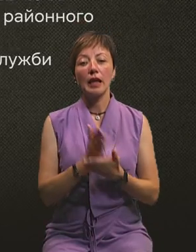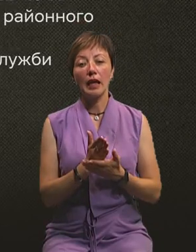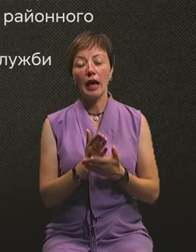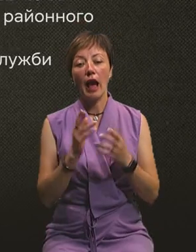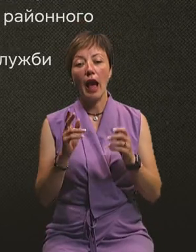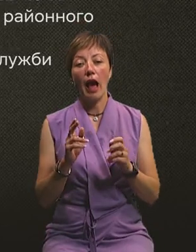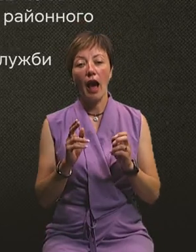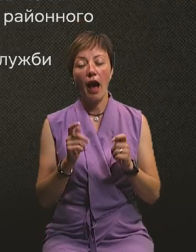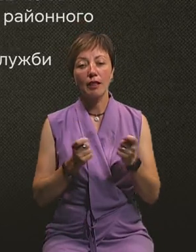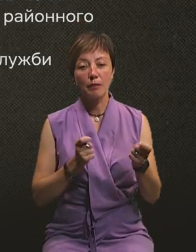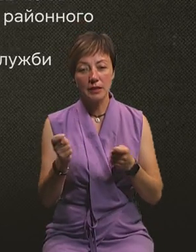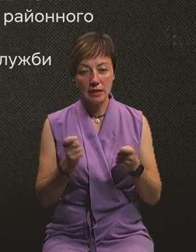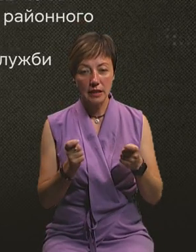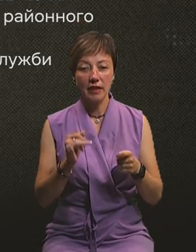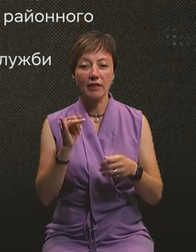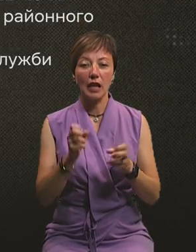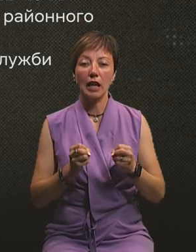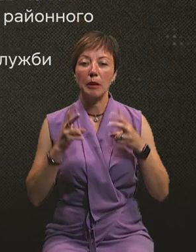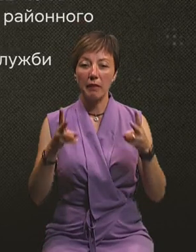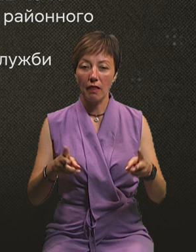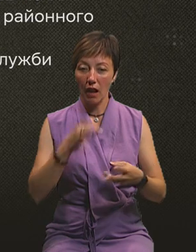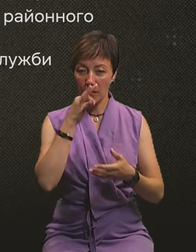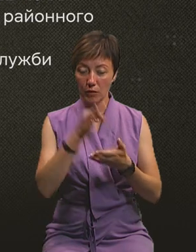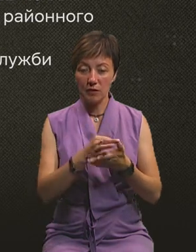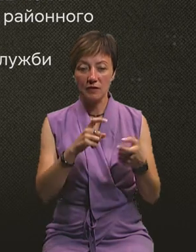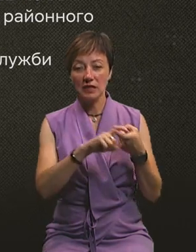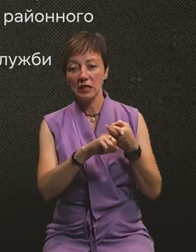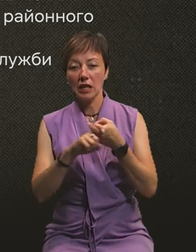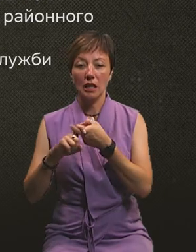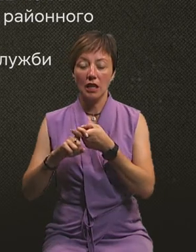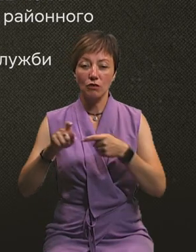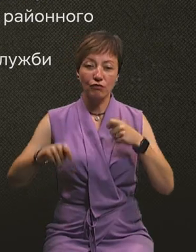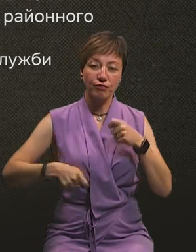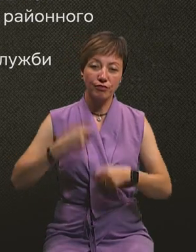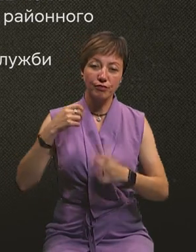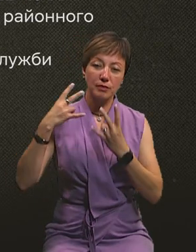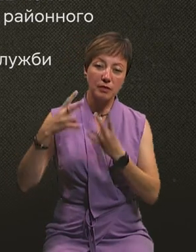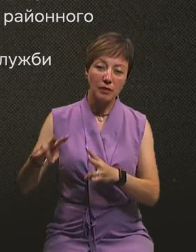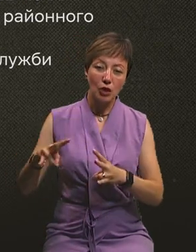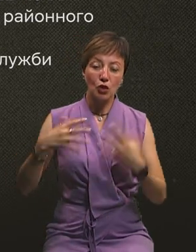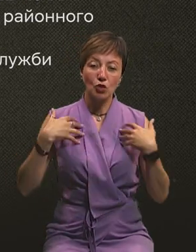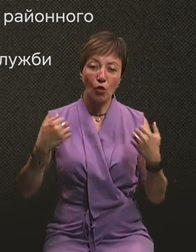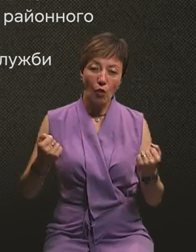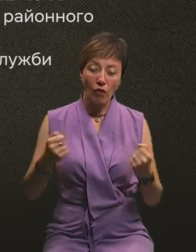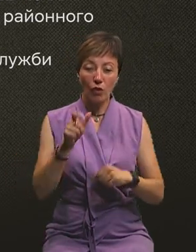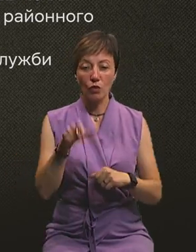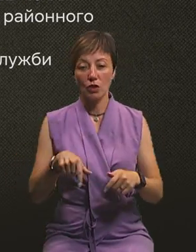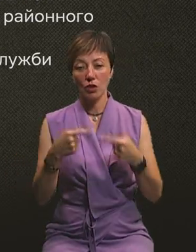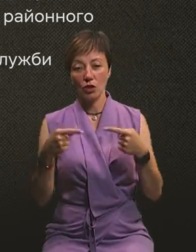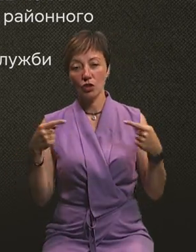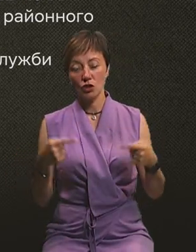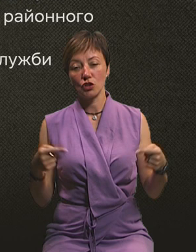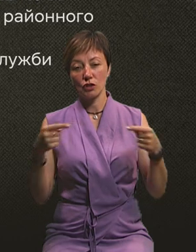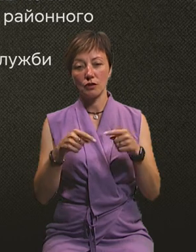та кримінальна відповідальність в залежності від отриманих збитків шкода здоров'я людини та інше вона йде відповідно